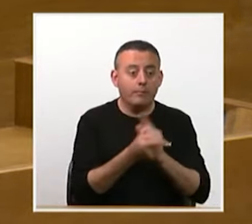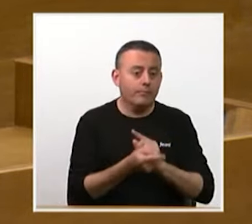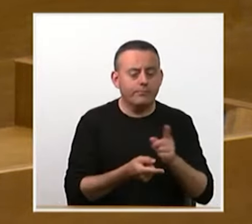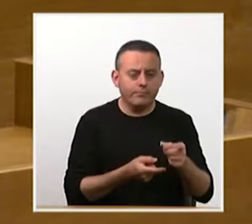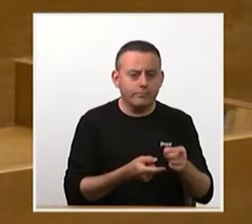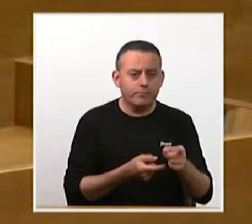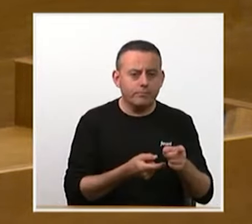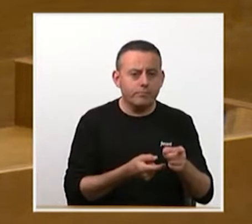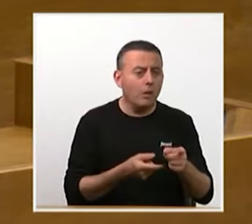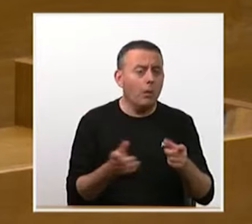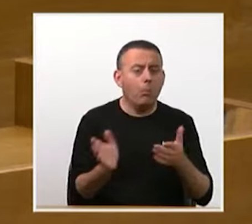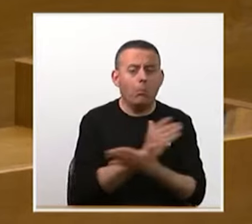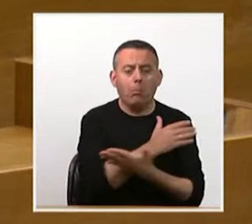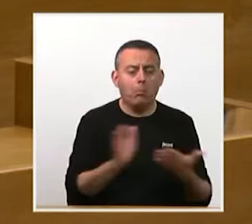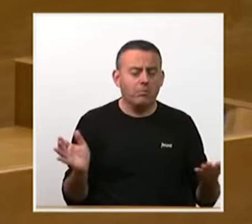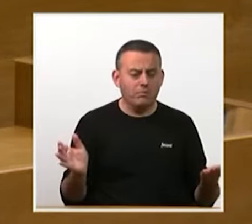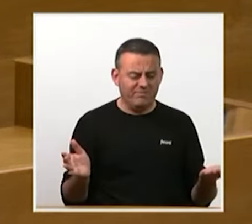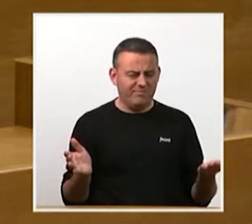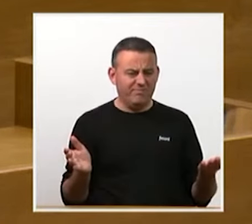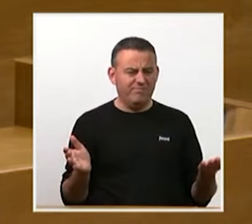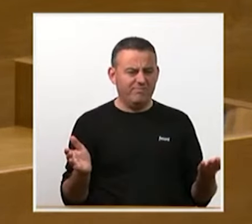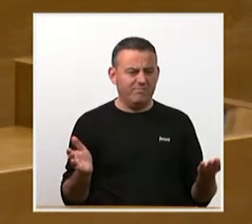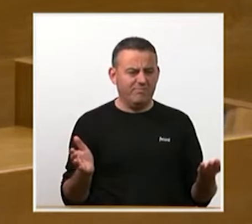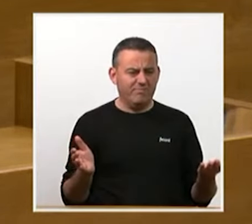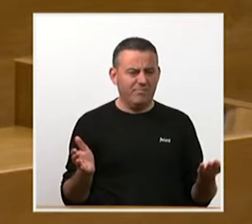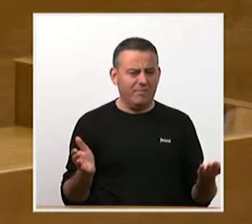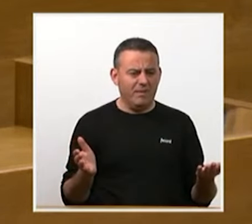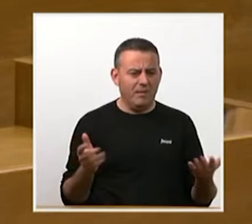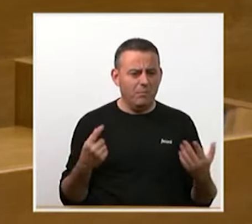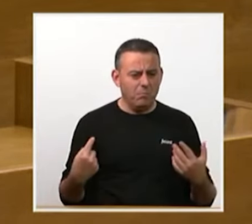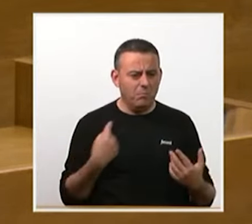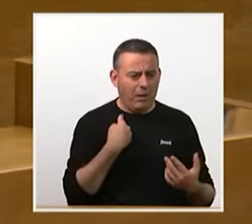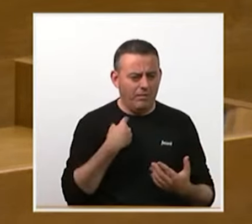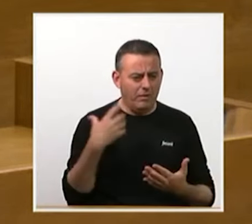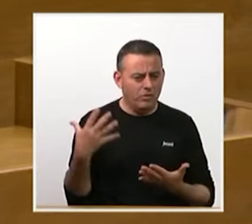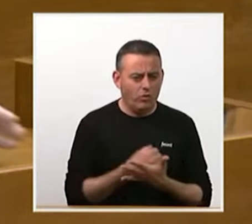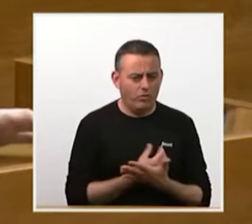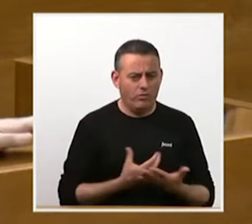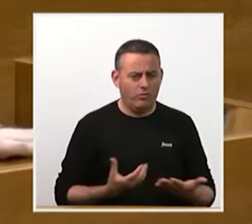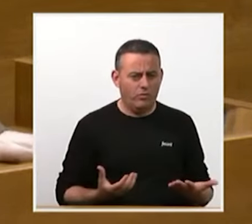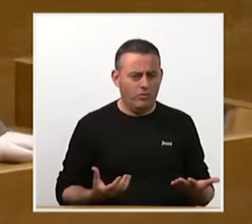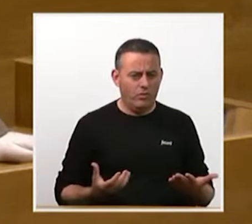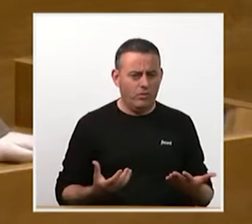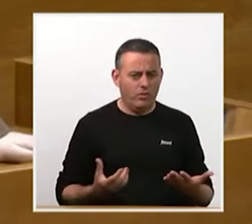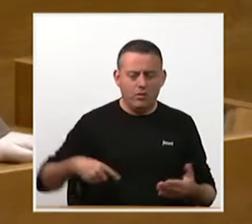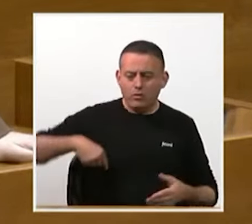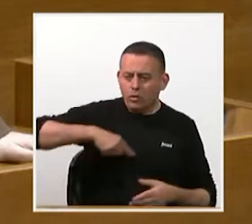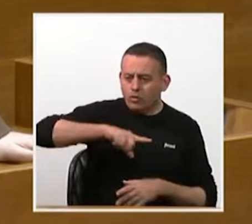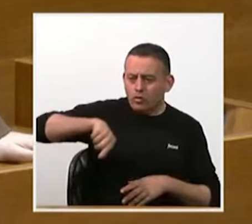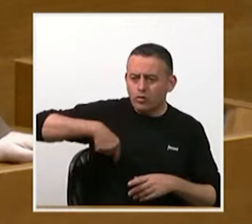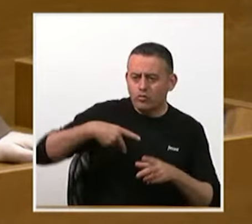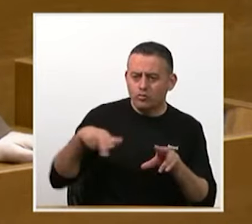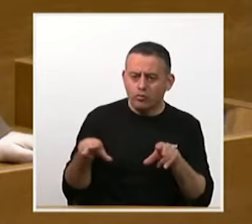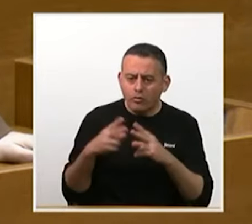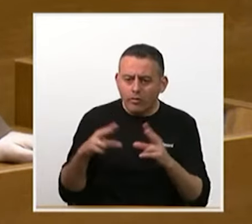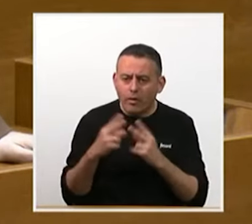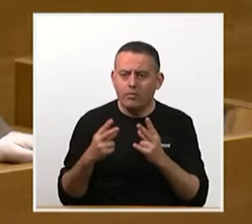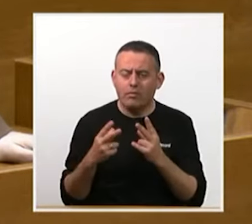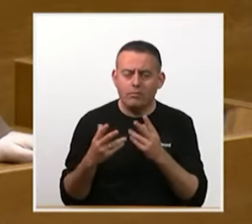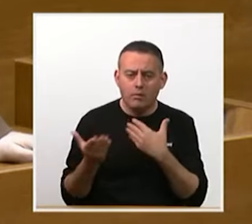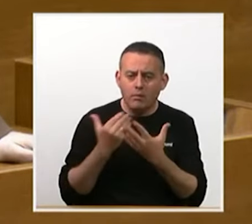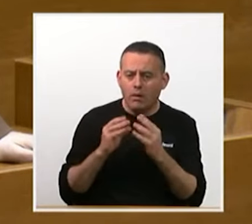dos dies. Que tinguem que vindre així a recordar-li els consensos de la societat, perquè vostès s'empenyen en ser